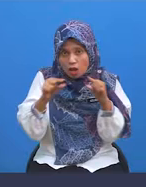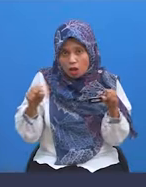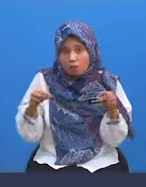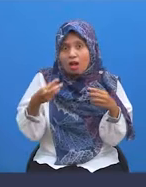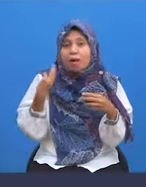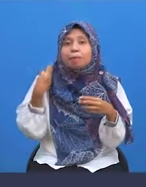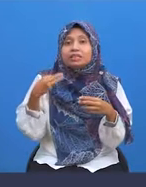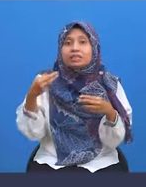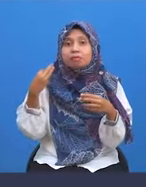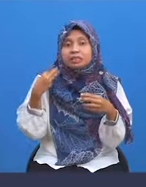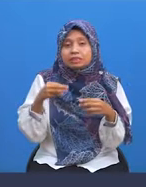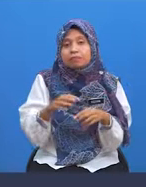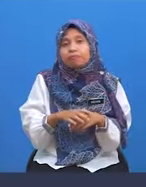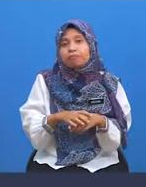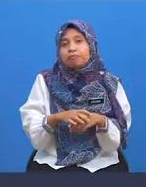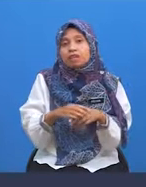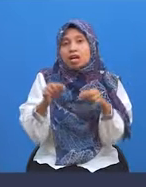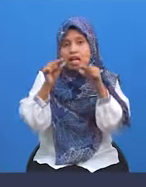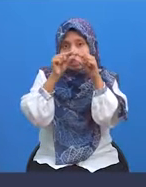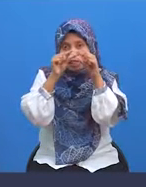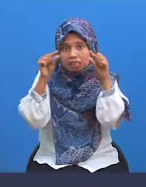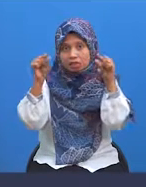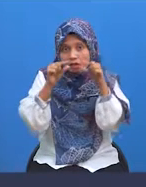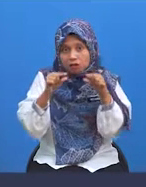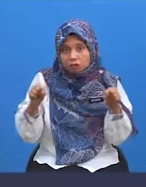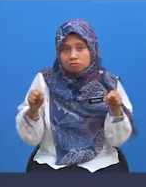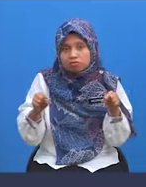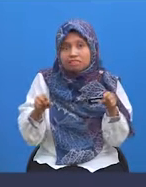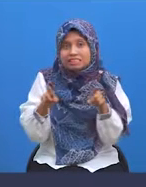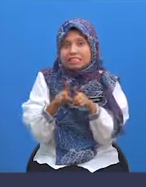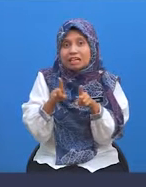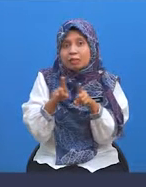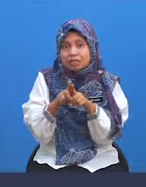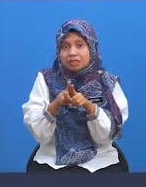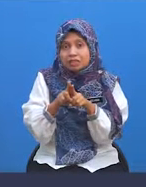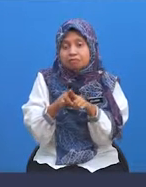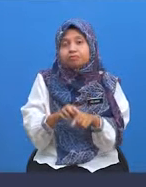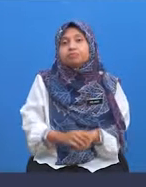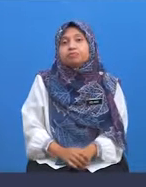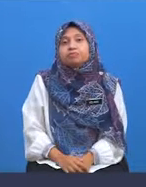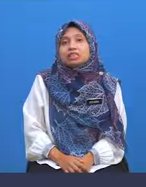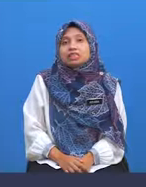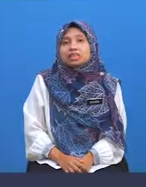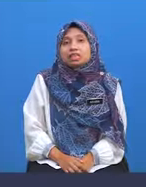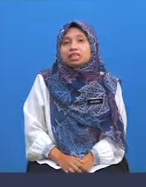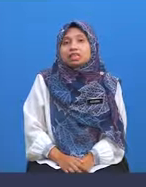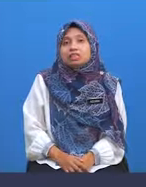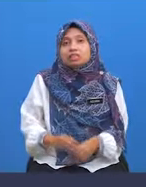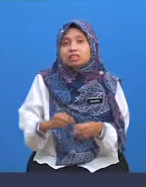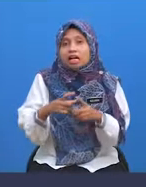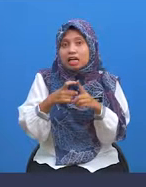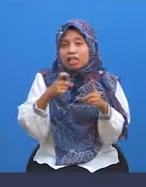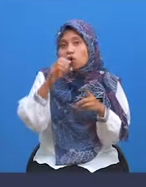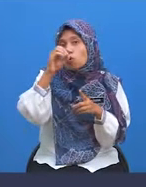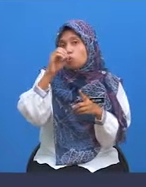Pastikan nilai had pada graf kita sama seperti had yang diminta soalan, iaitu dari